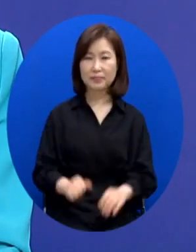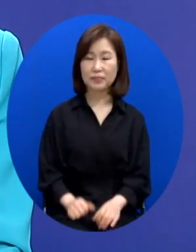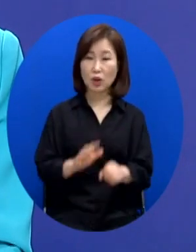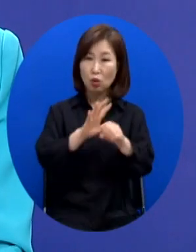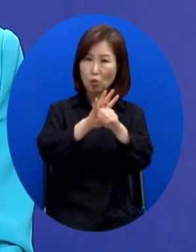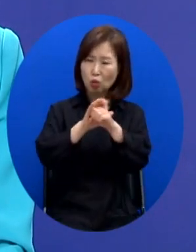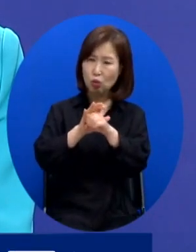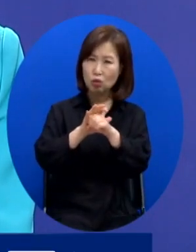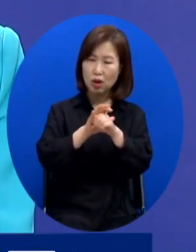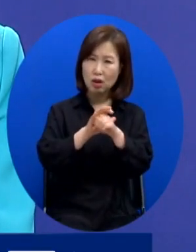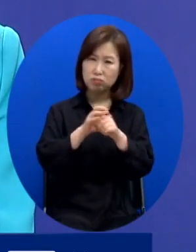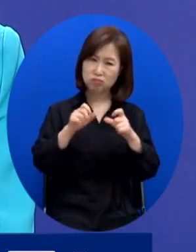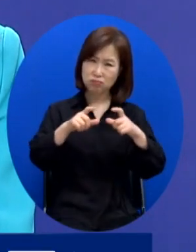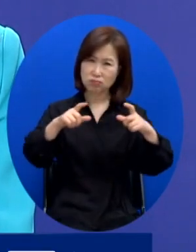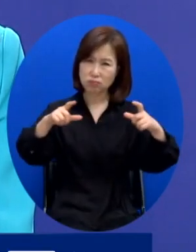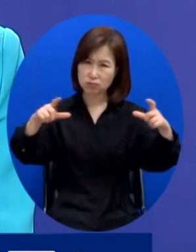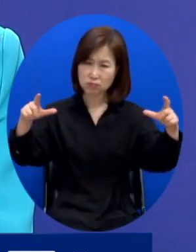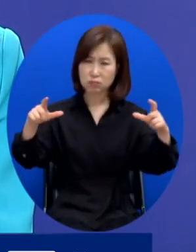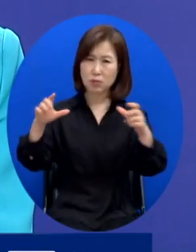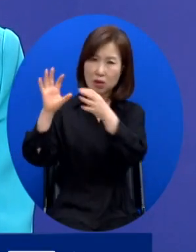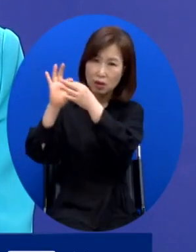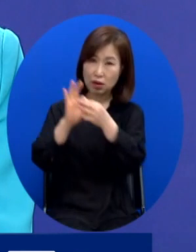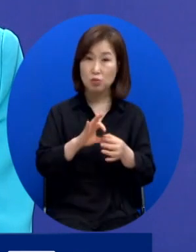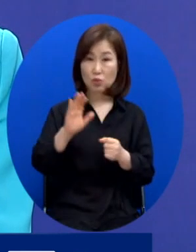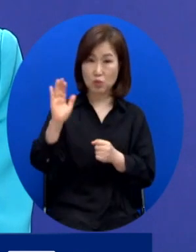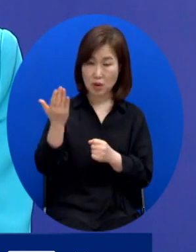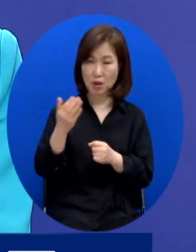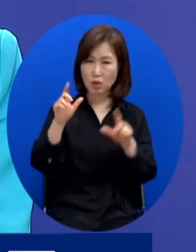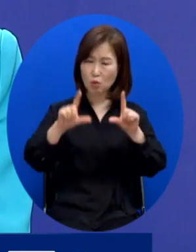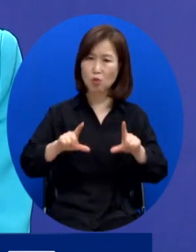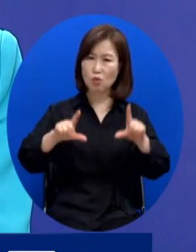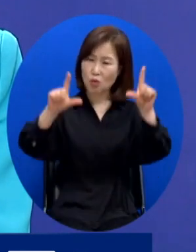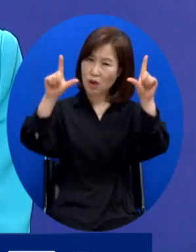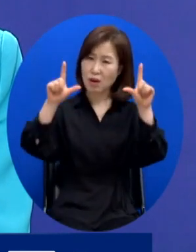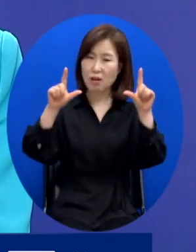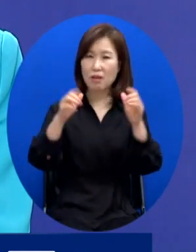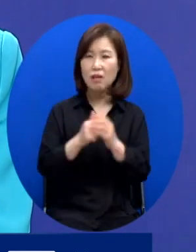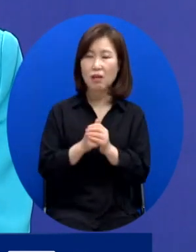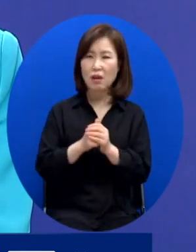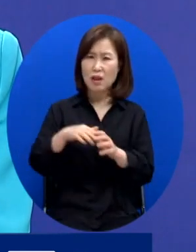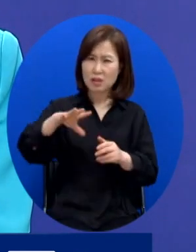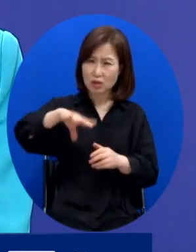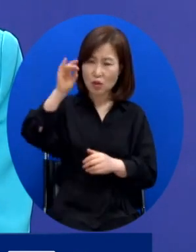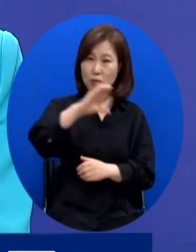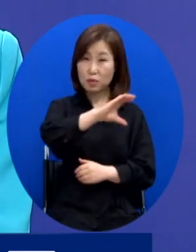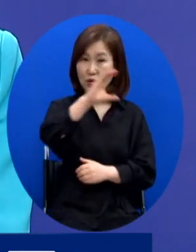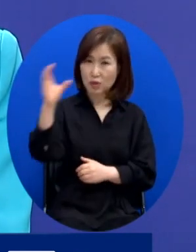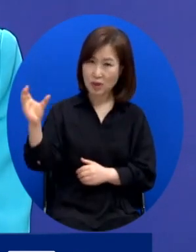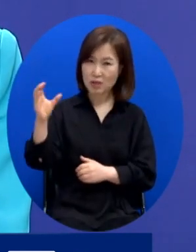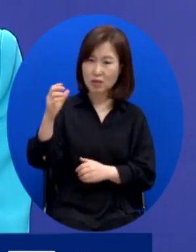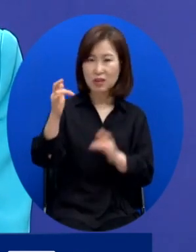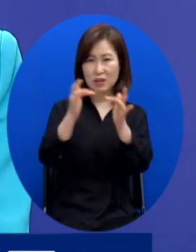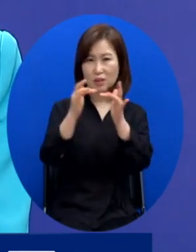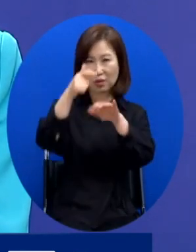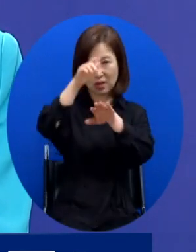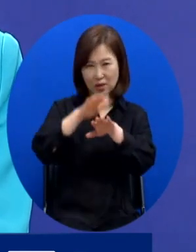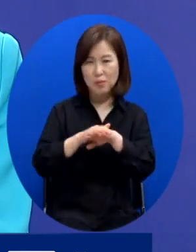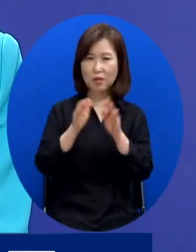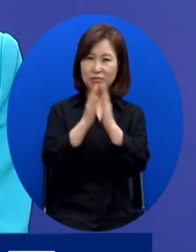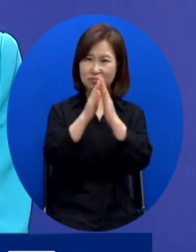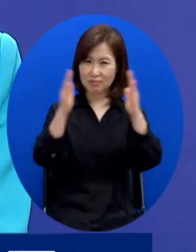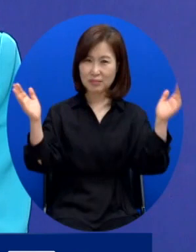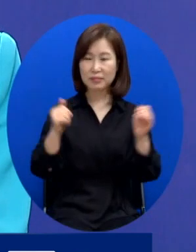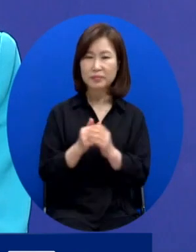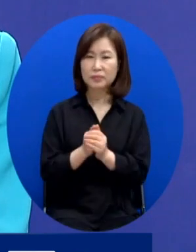코로나19 확산세가 좀처럼 잡히지 않으면서 올해는 사상 초유의 비대면 성탄절을 보냈습니다. 어려운